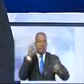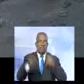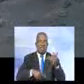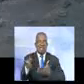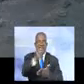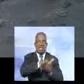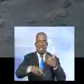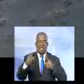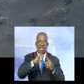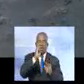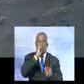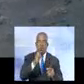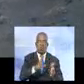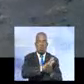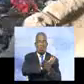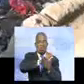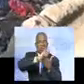Colléa.